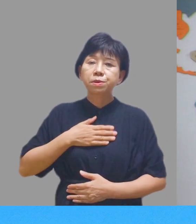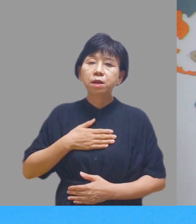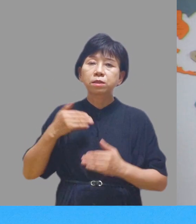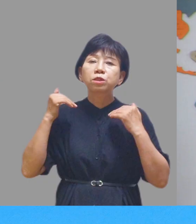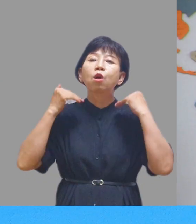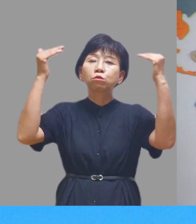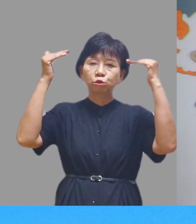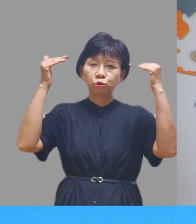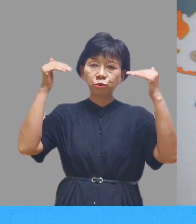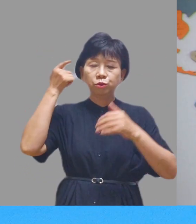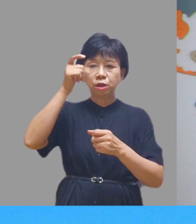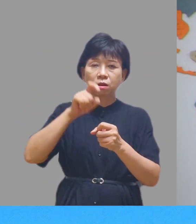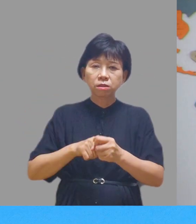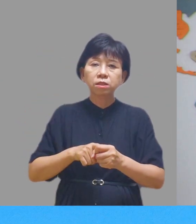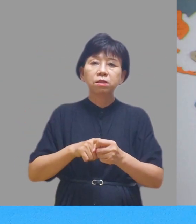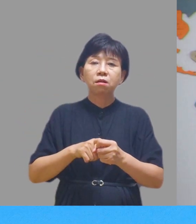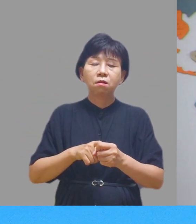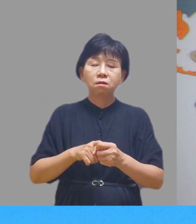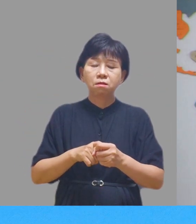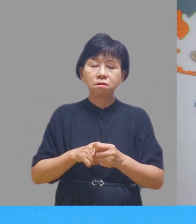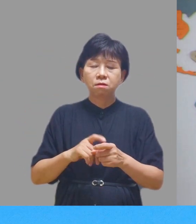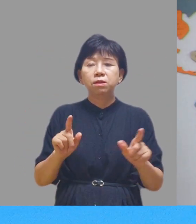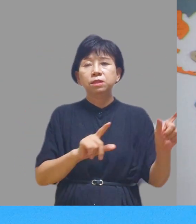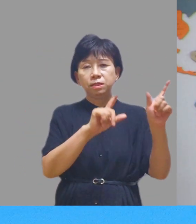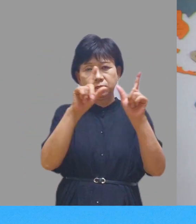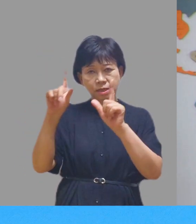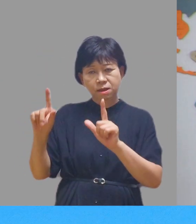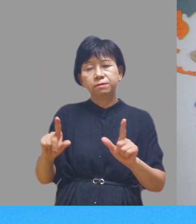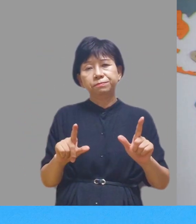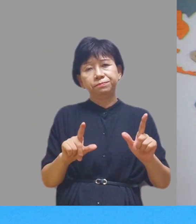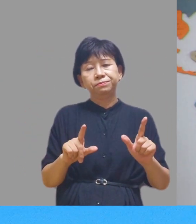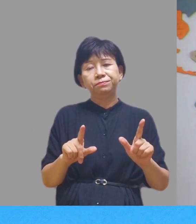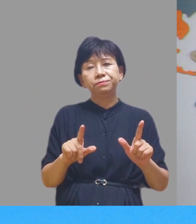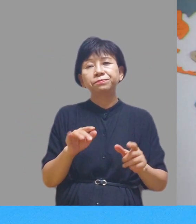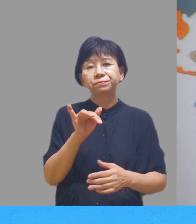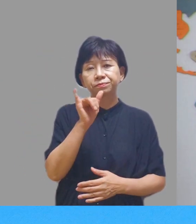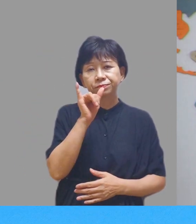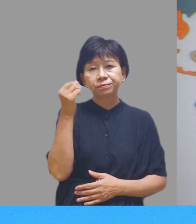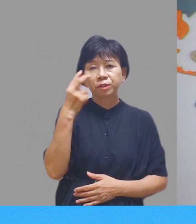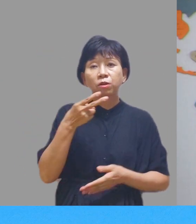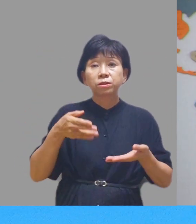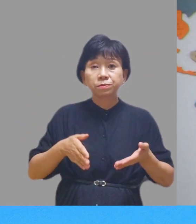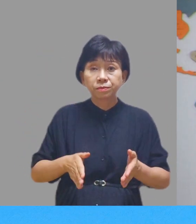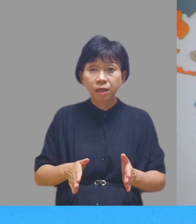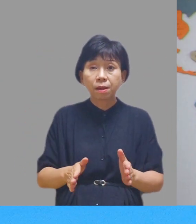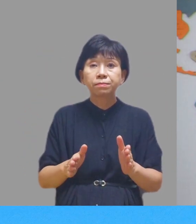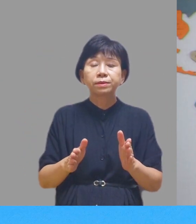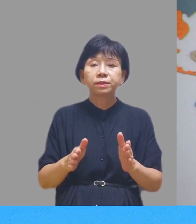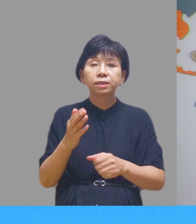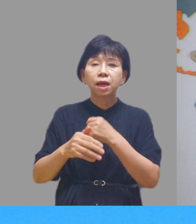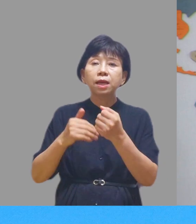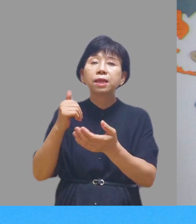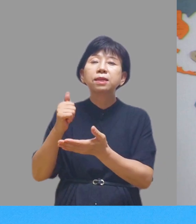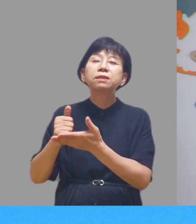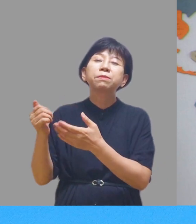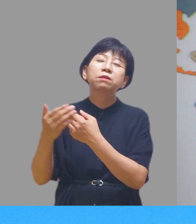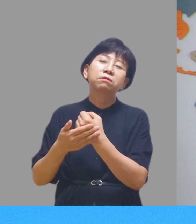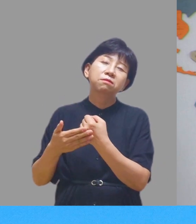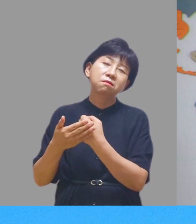이르는 영적 여정을 함께 걸었습니다. 여러분, 거듭남은요, 하나님의